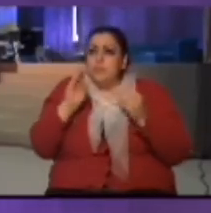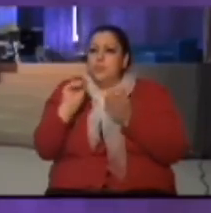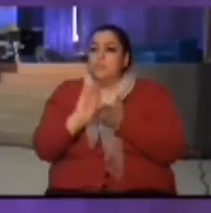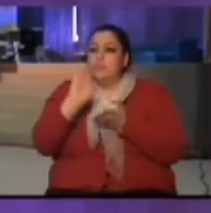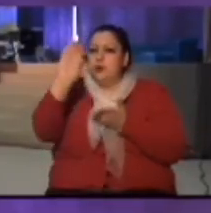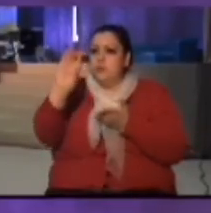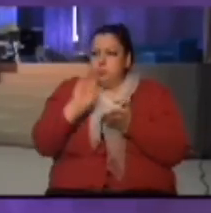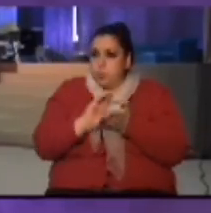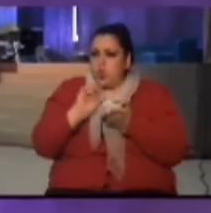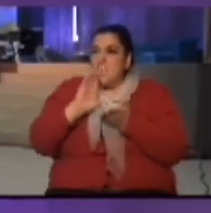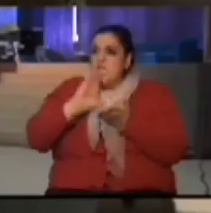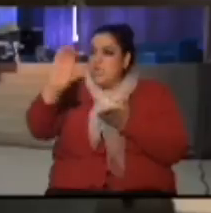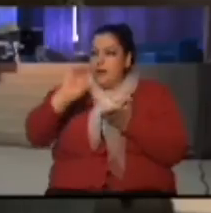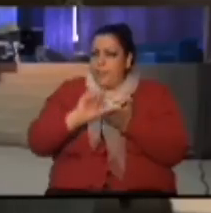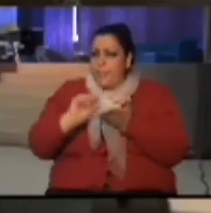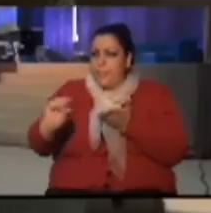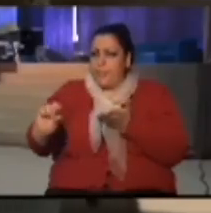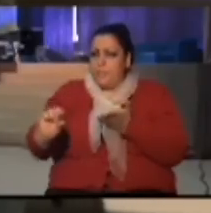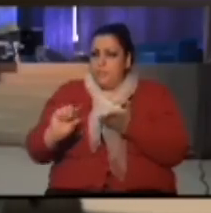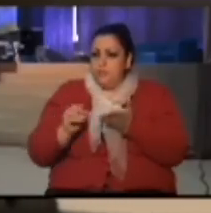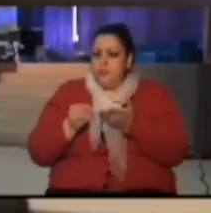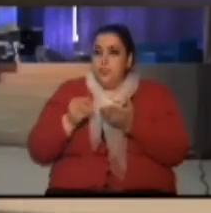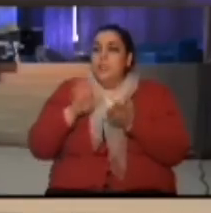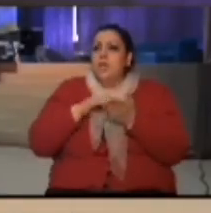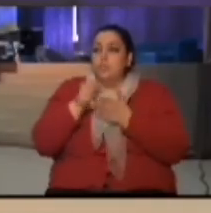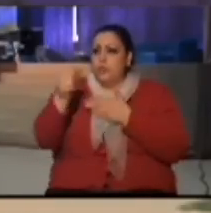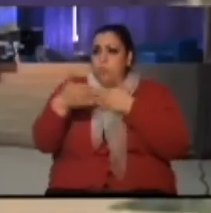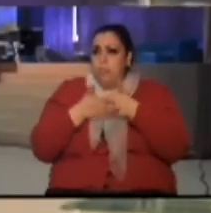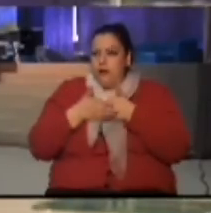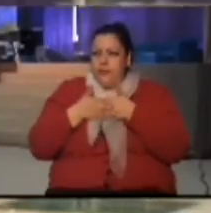ստանալու ժամանակը, գումարը չեն տալիս, դուռը փակվավ քո վրա։